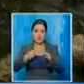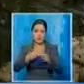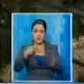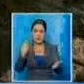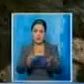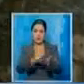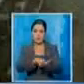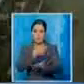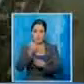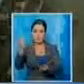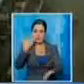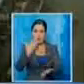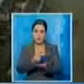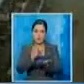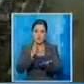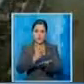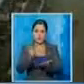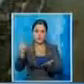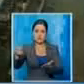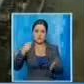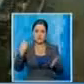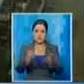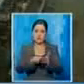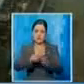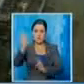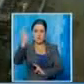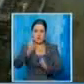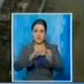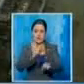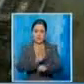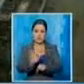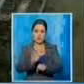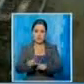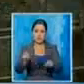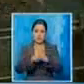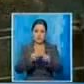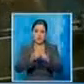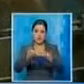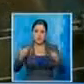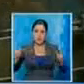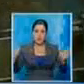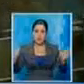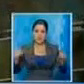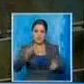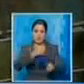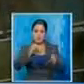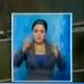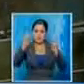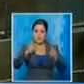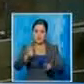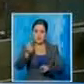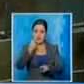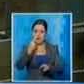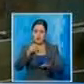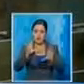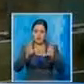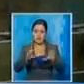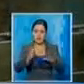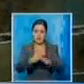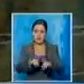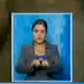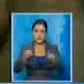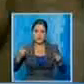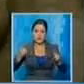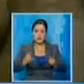кормами нет. В распоряжении собственный микрокомбикормовый завод. Для вывода птенцов используется специальный инкубатор. Управляется со всем